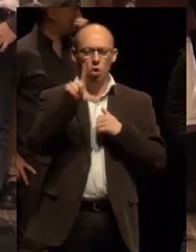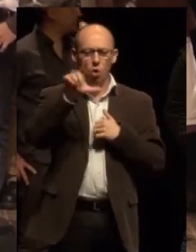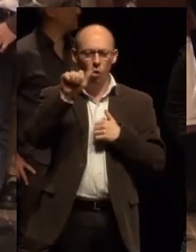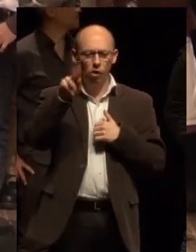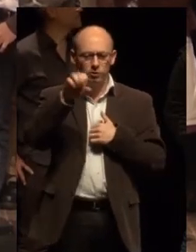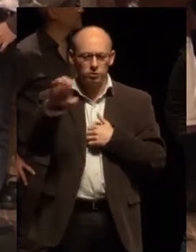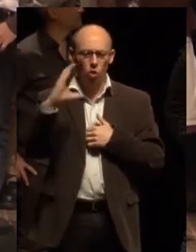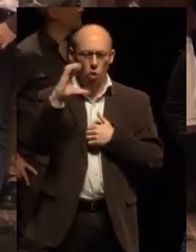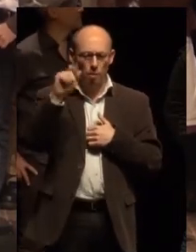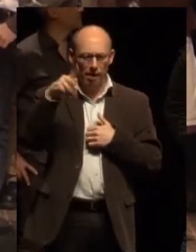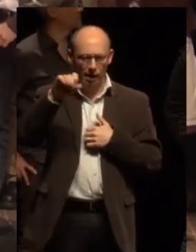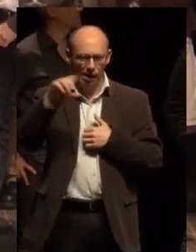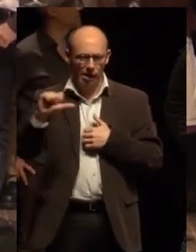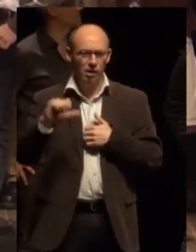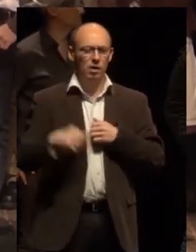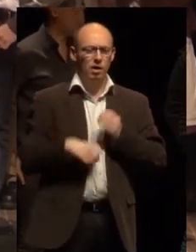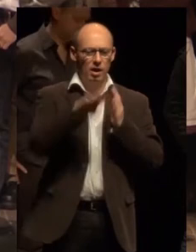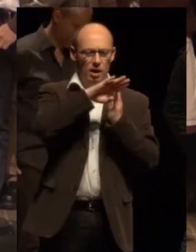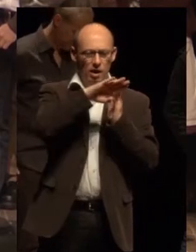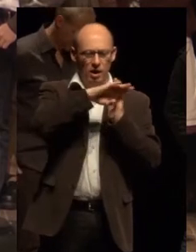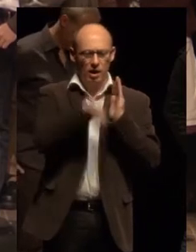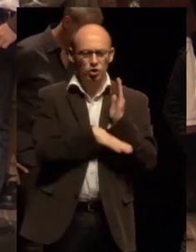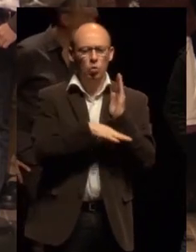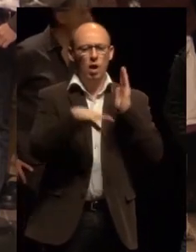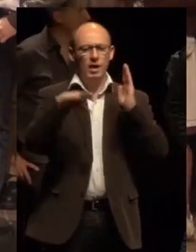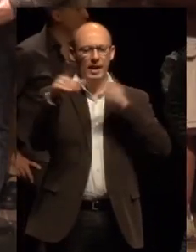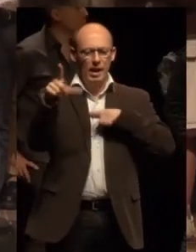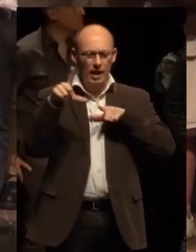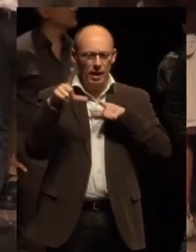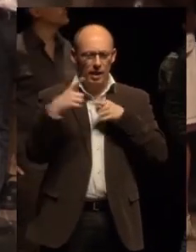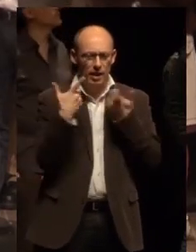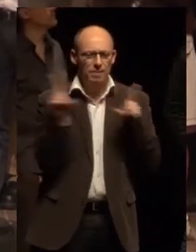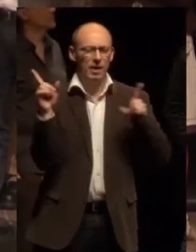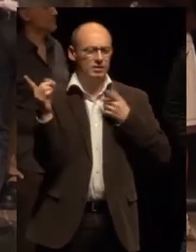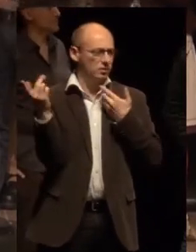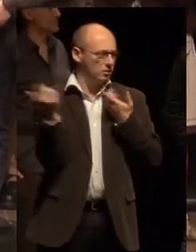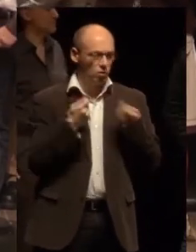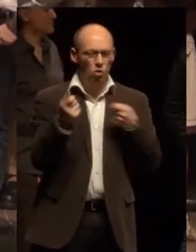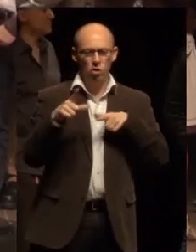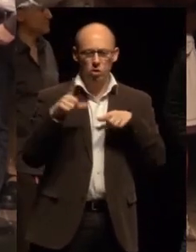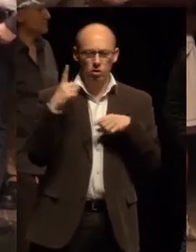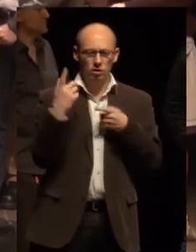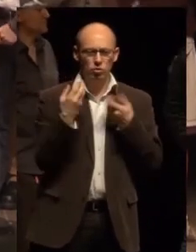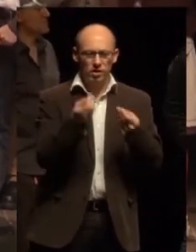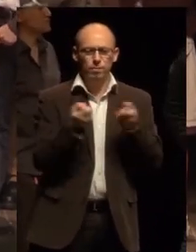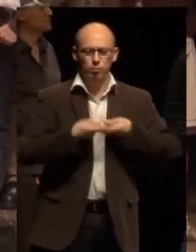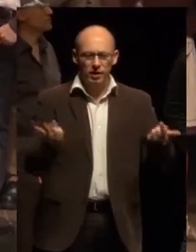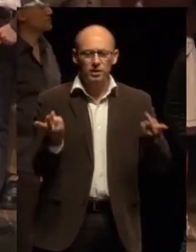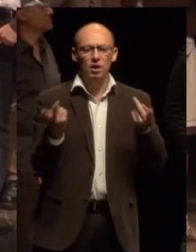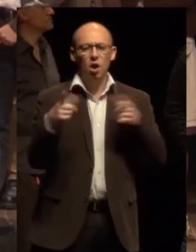Laurence Compara, adjointe à la libération de la donnée publique et au logiciel libre.